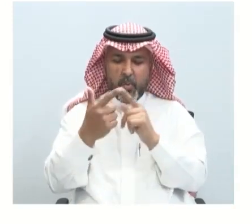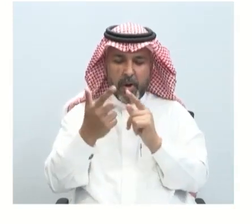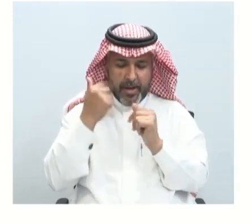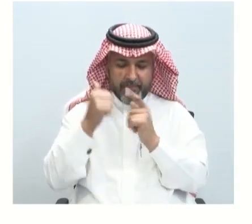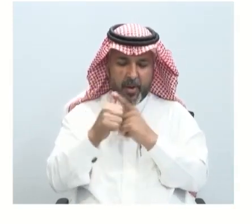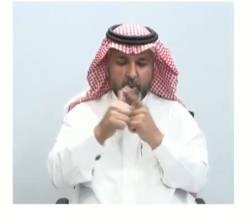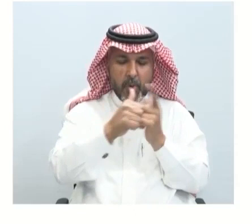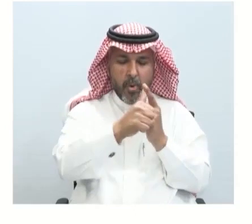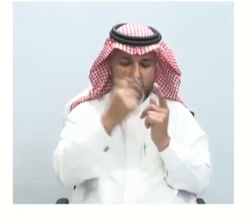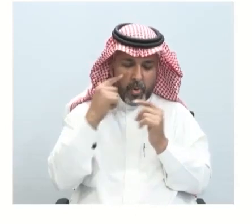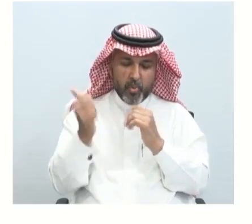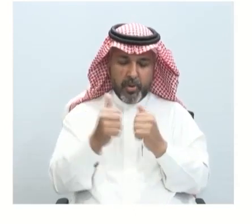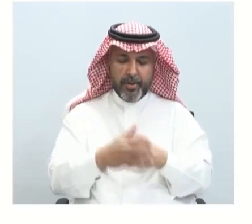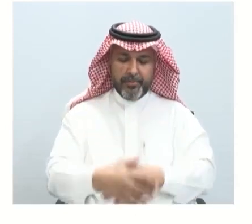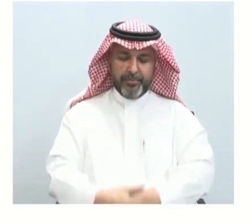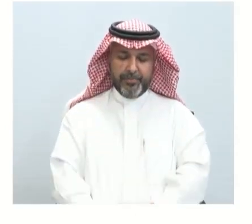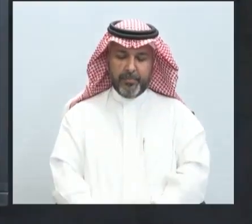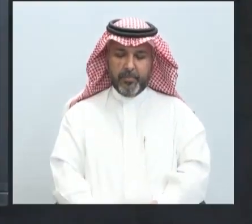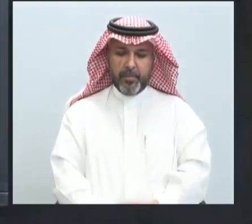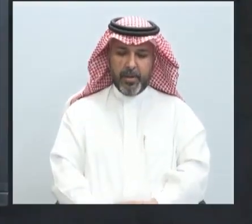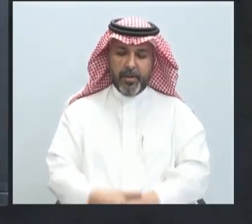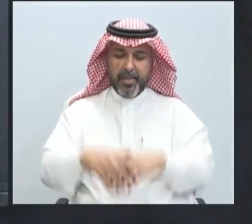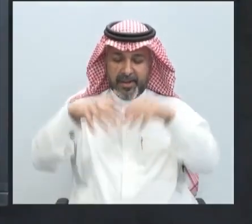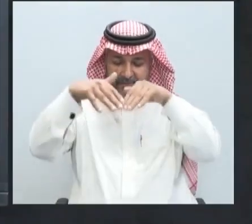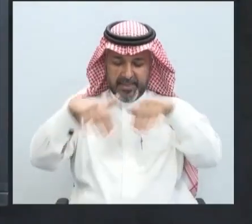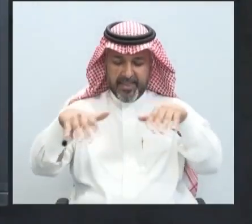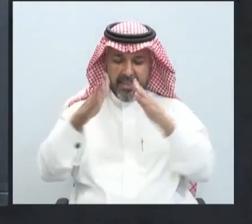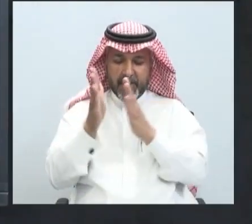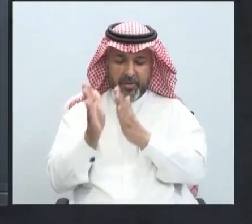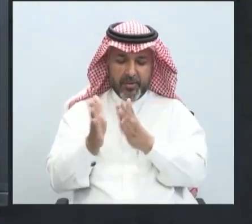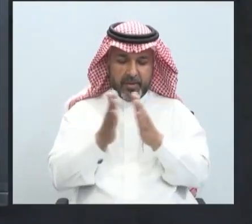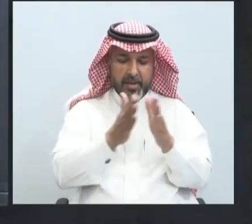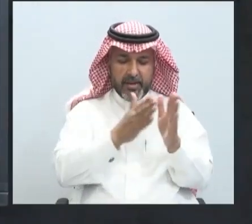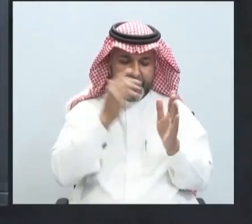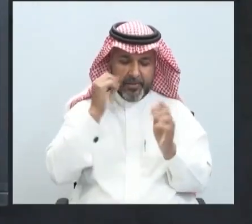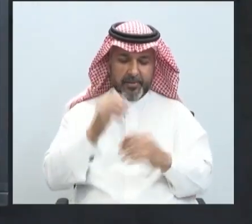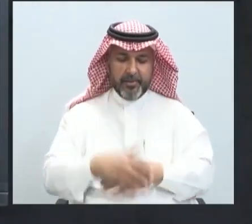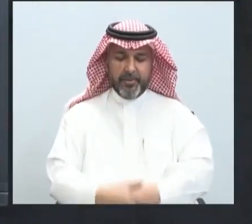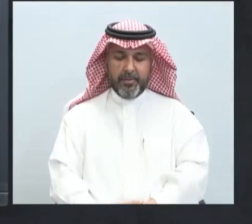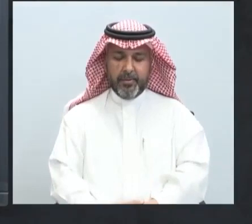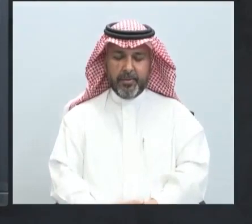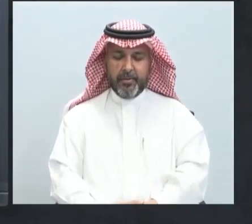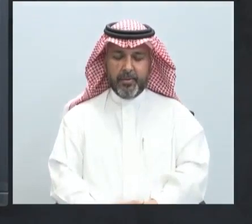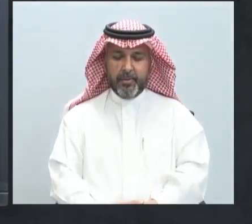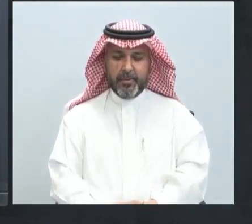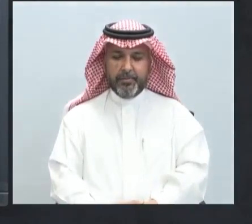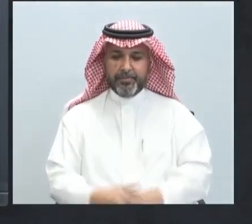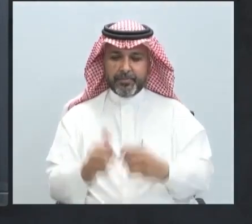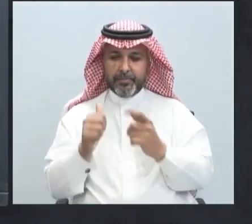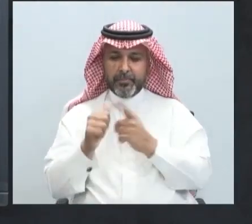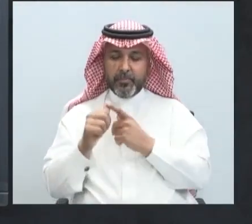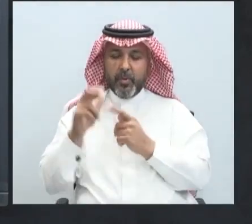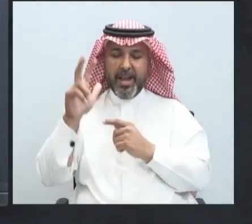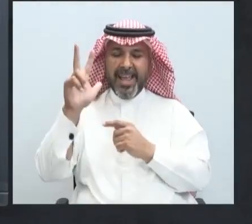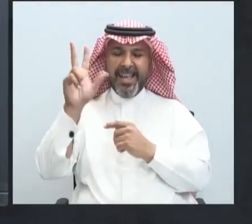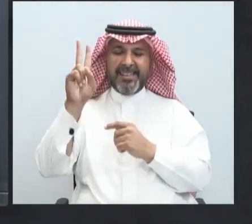دوره الخليه فيما يتعلق بالانقسام المنصف يظهر معنا في البدايه الطور البيني ثم ياتي الانقسام المتساوي في